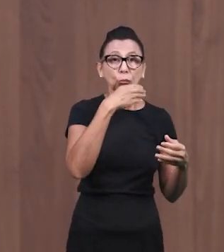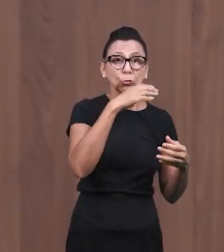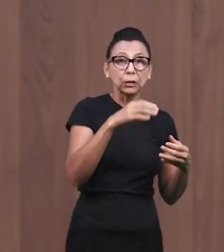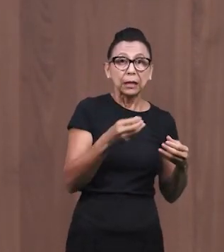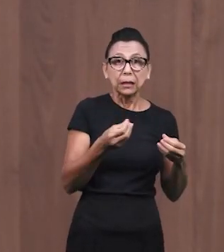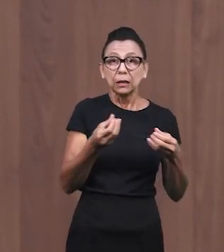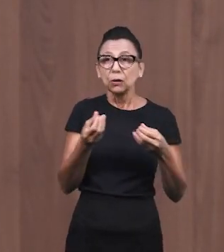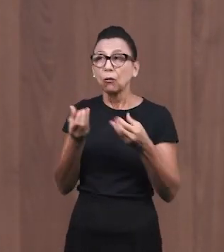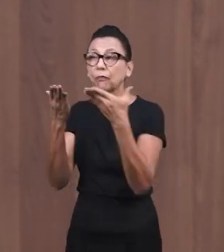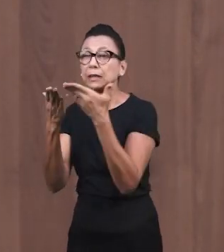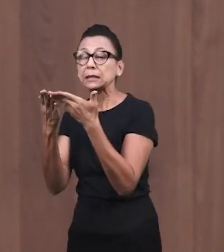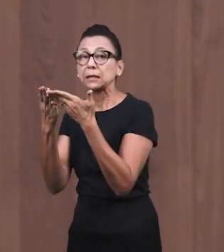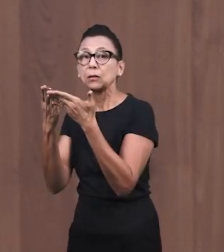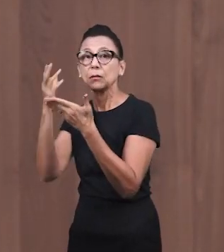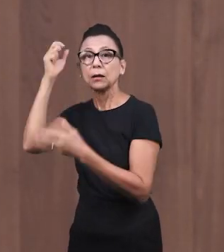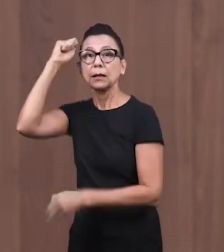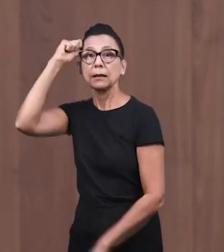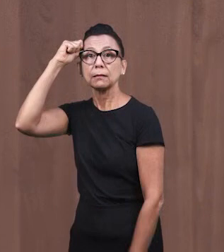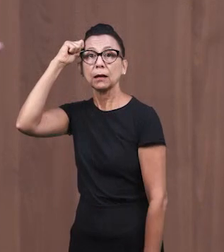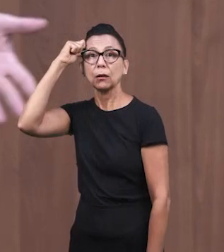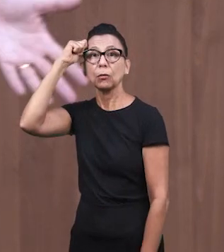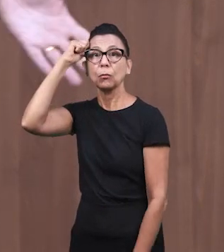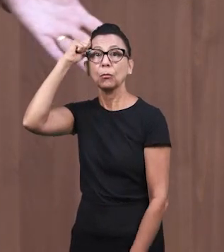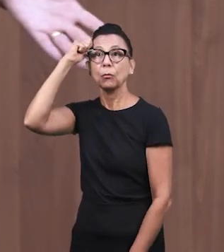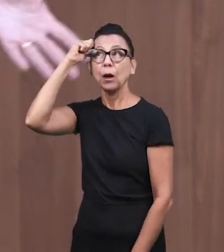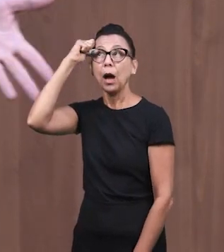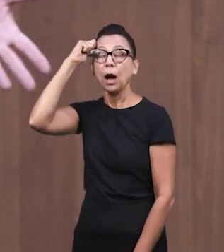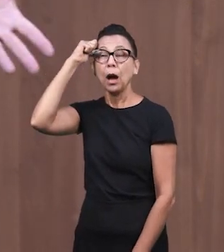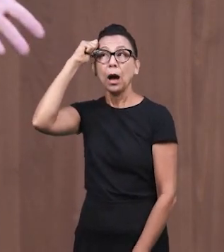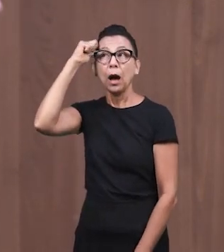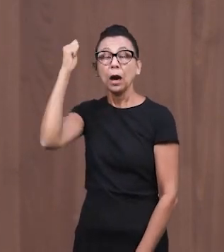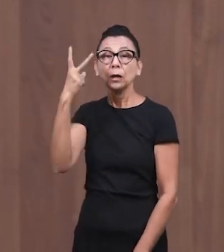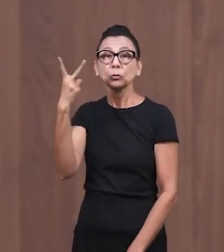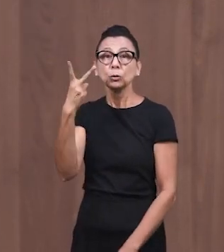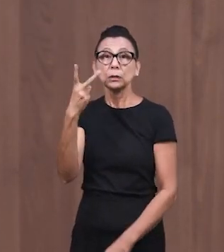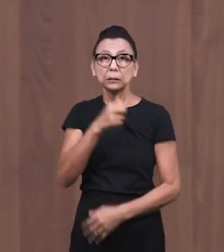Ils ont péché. Ils ont désobéi.